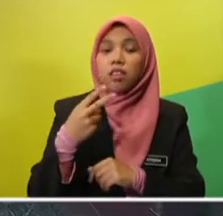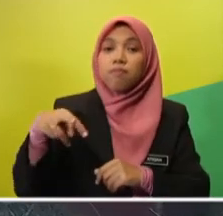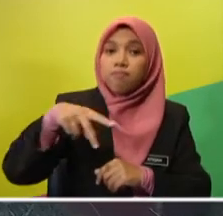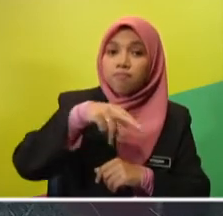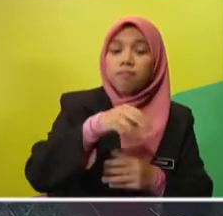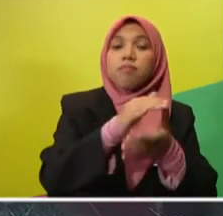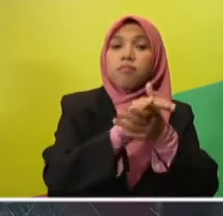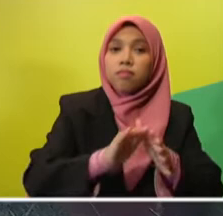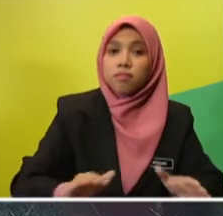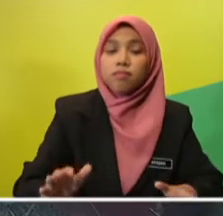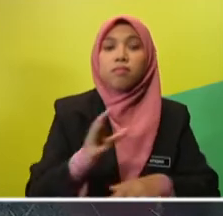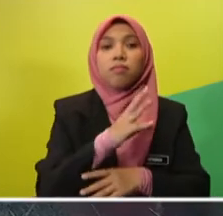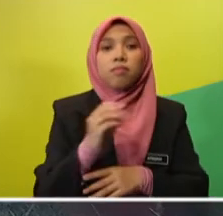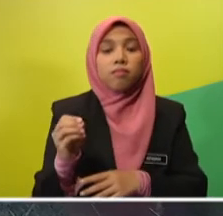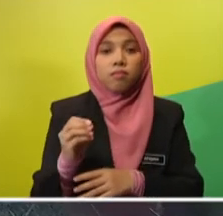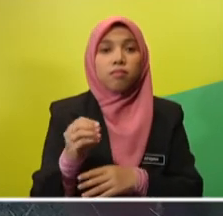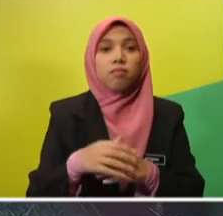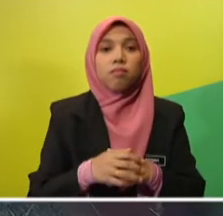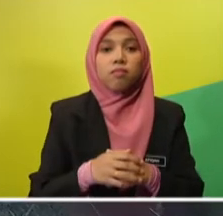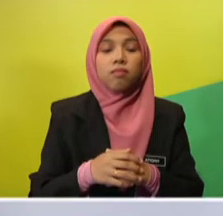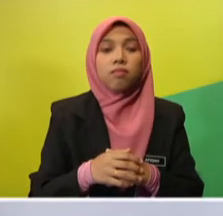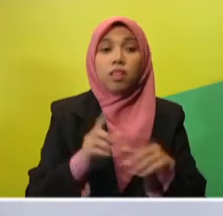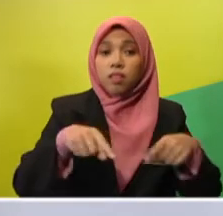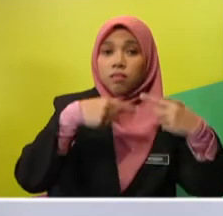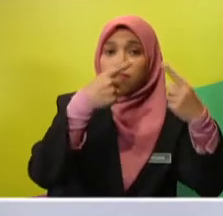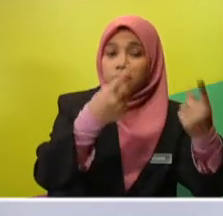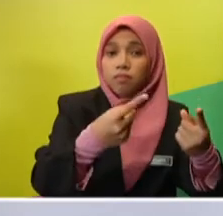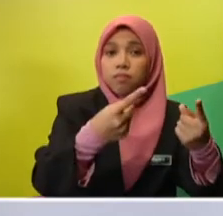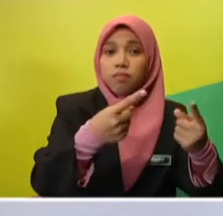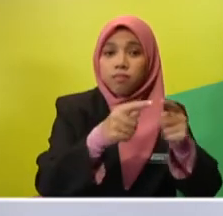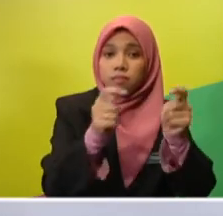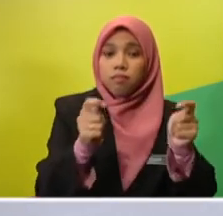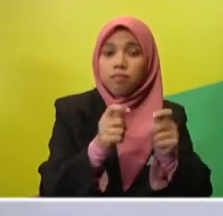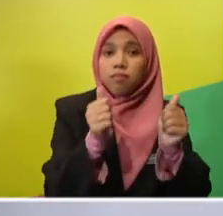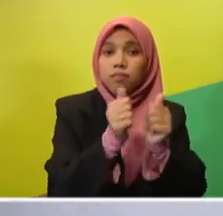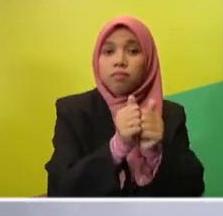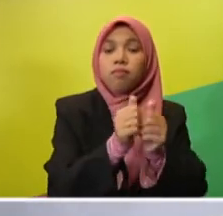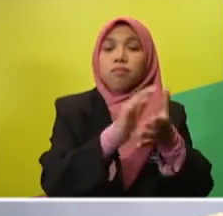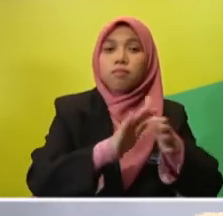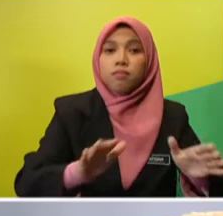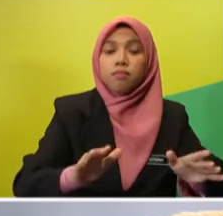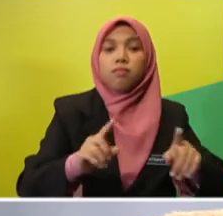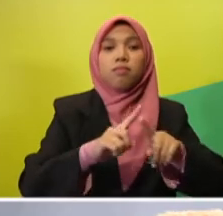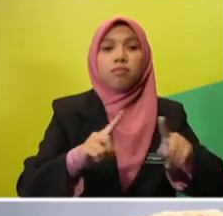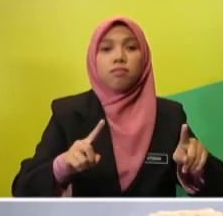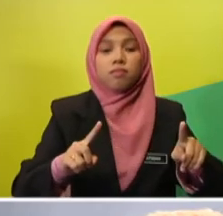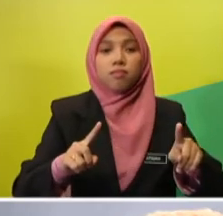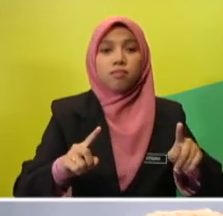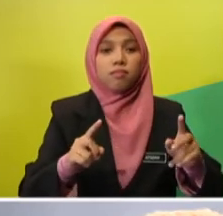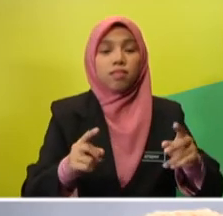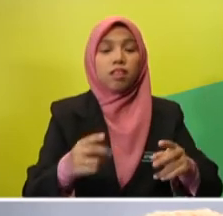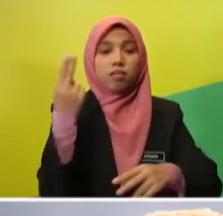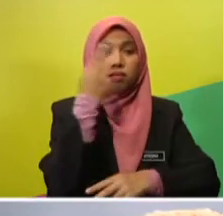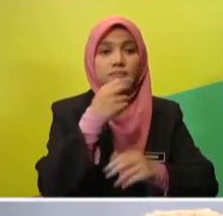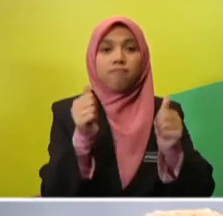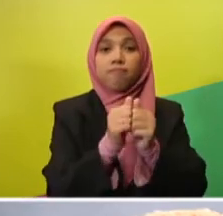destinasi dengan selamat tanpa ada bahaya. Tanpa berhadapan dengan bahaya. Baik.